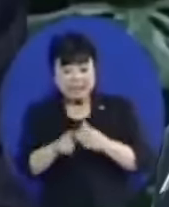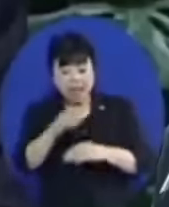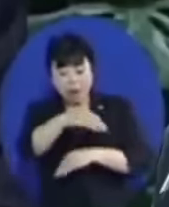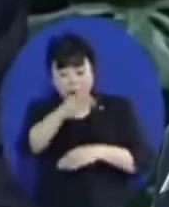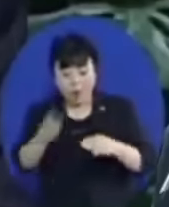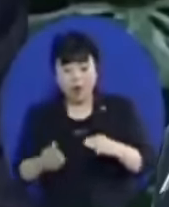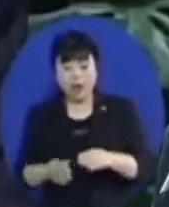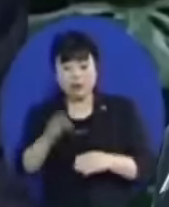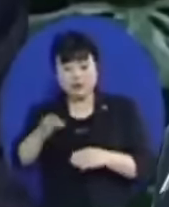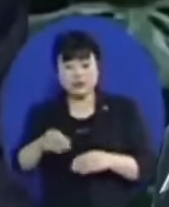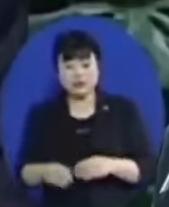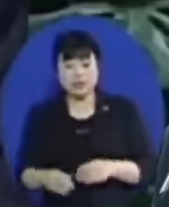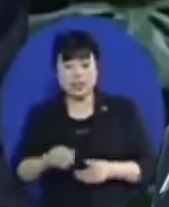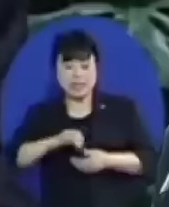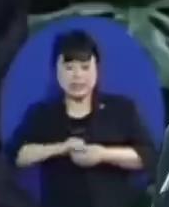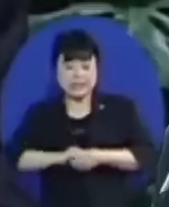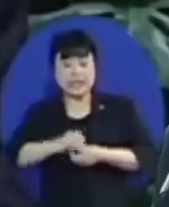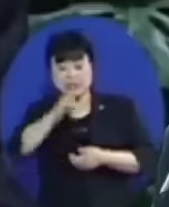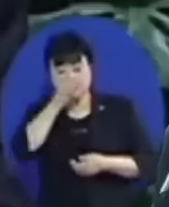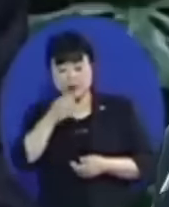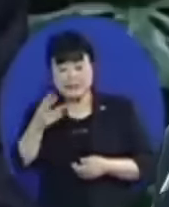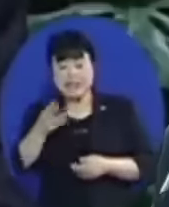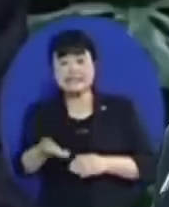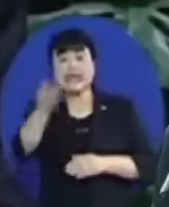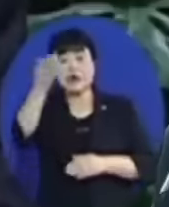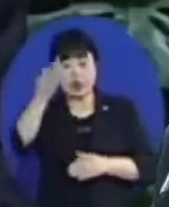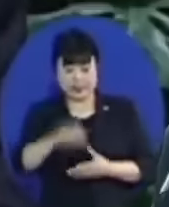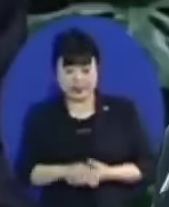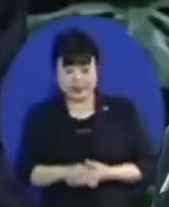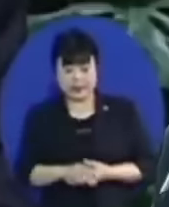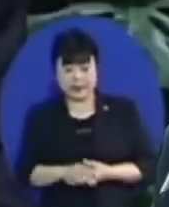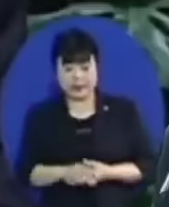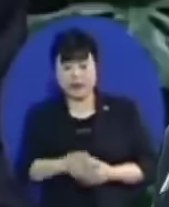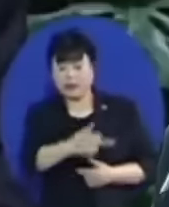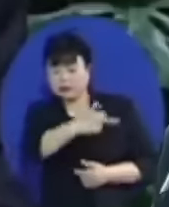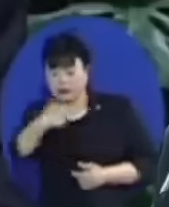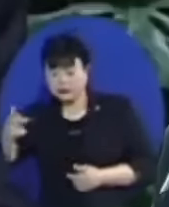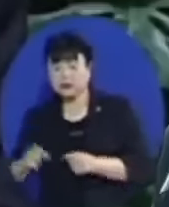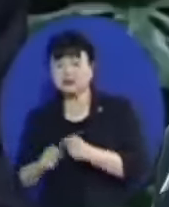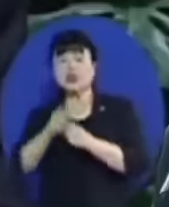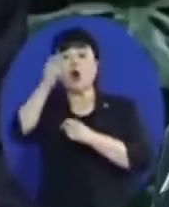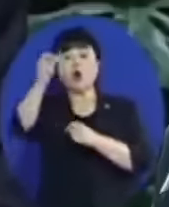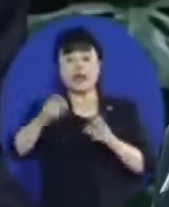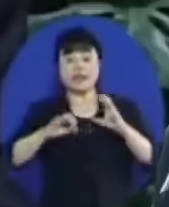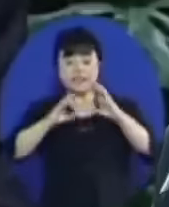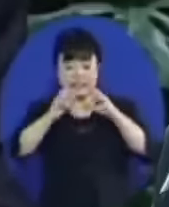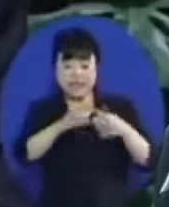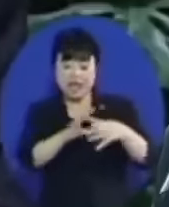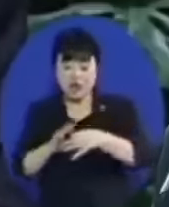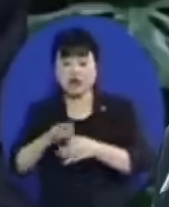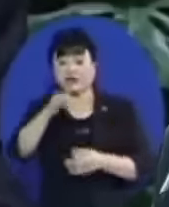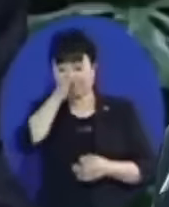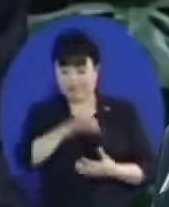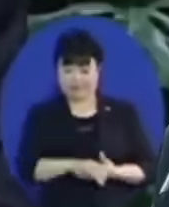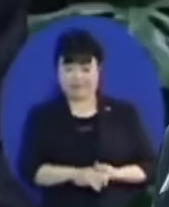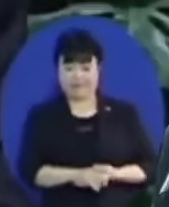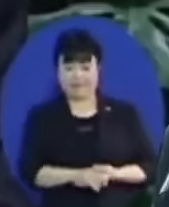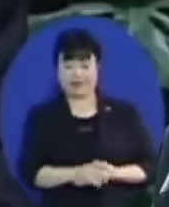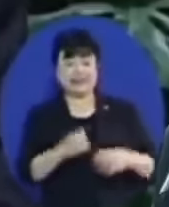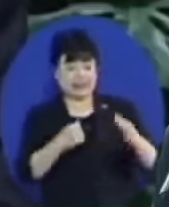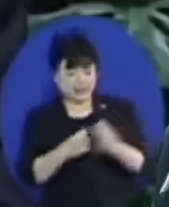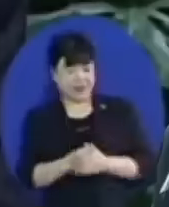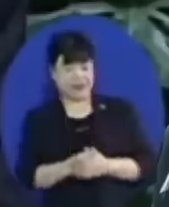공간과 물질의 제한이 되어 있지만 4차원의 세계는 무한한 영원한 세계와 연결되어 있습니다.